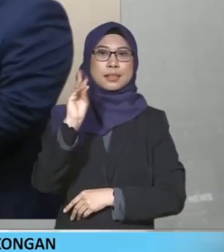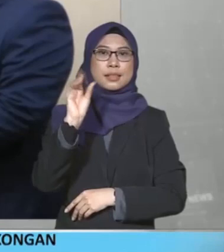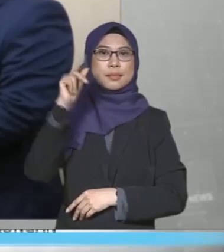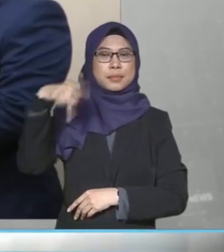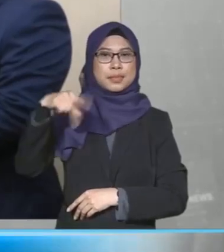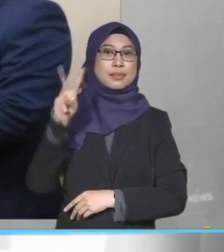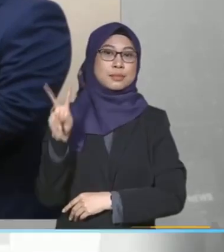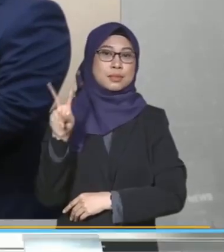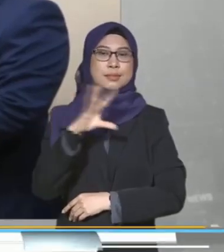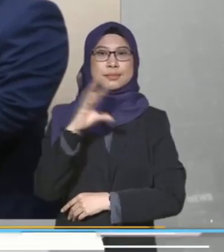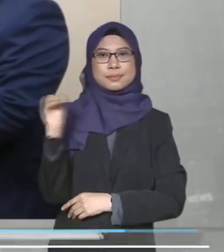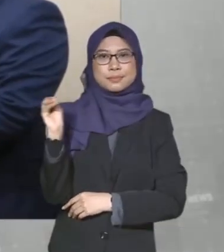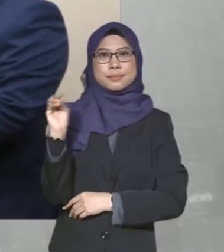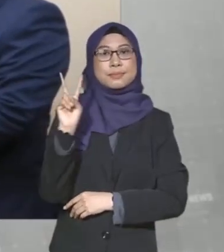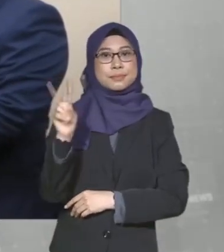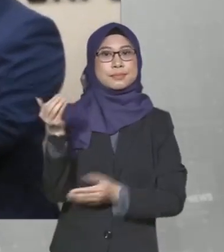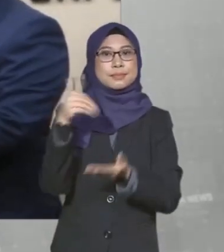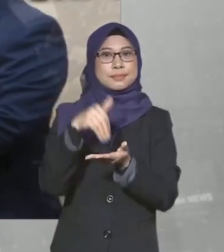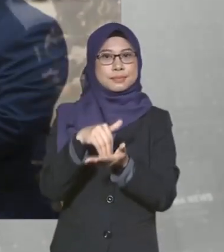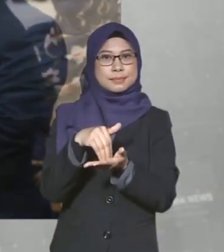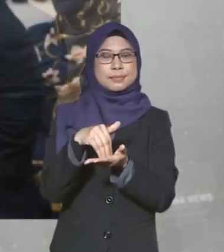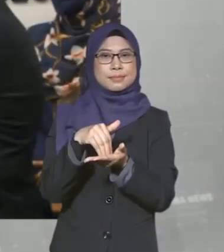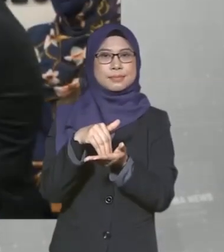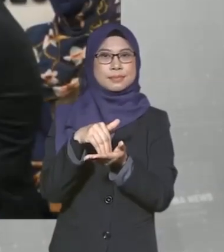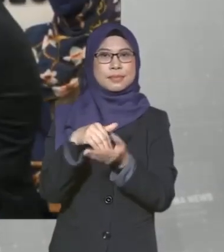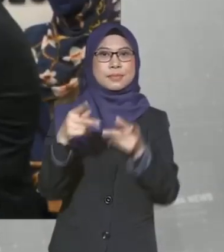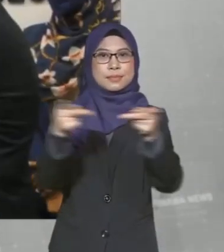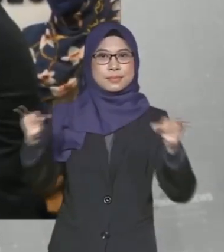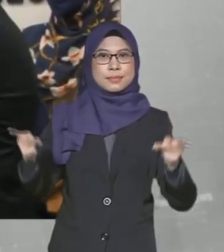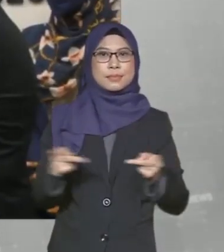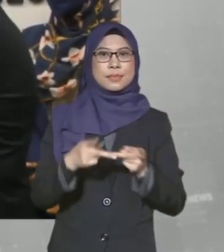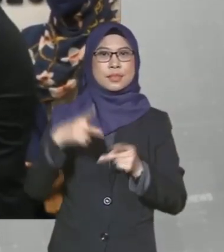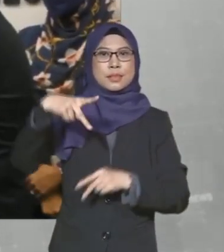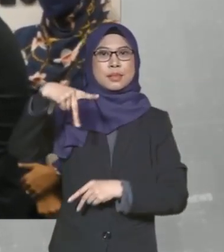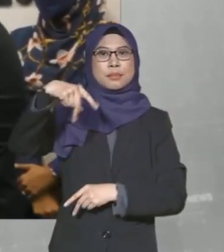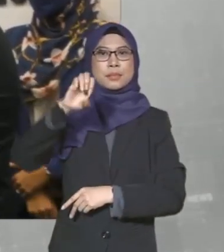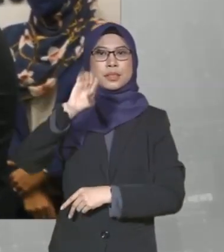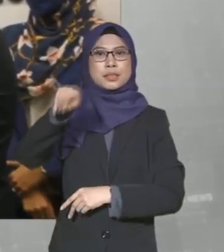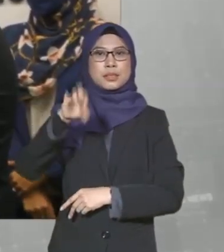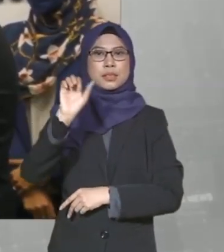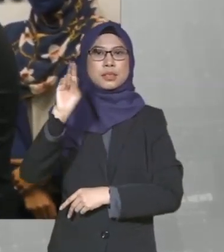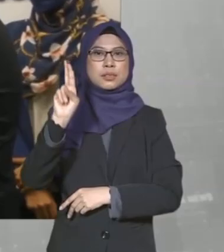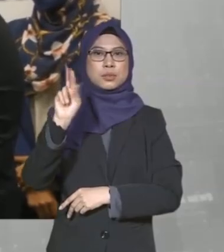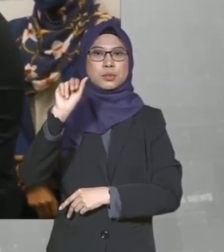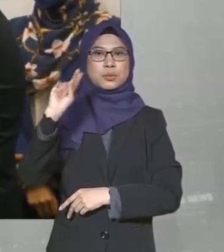DAP 2 sementara 2 lagi kerusi dimiliki Parti Pejuang Tanah Air.